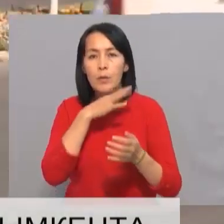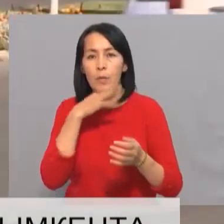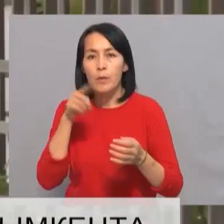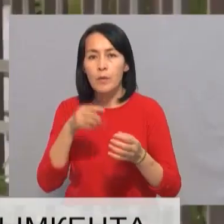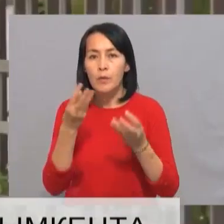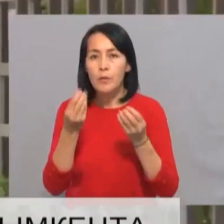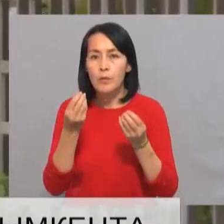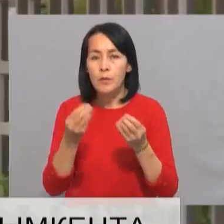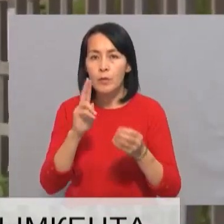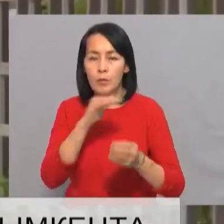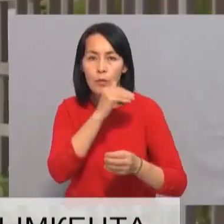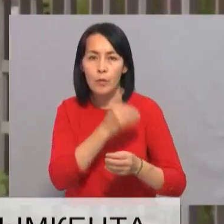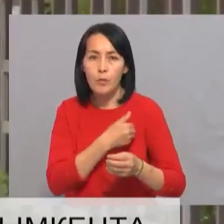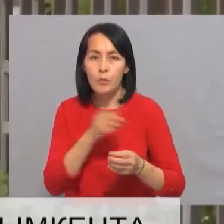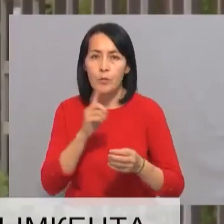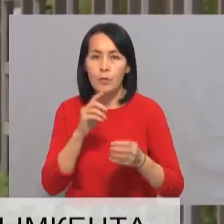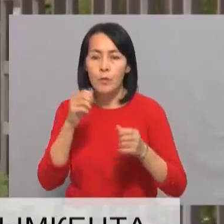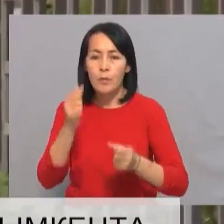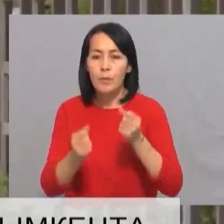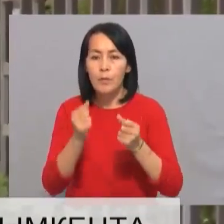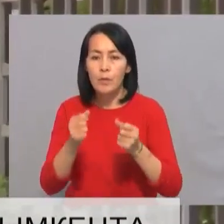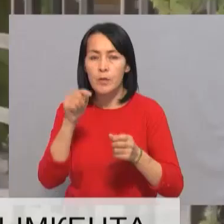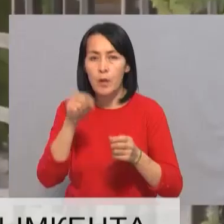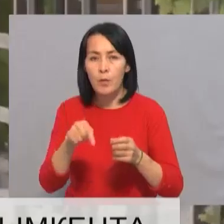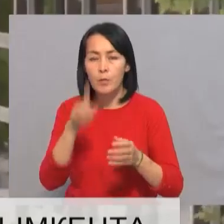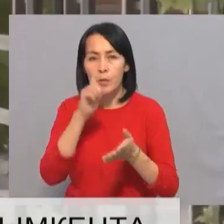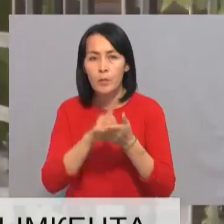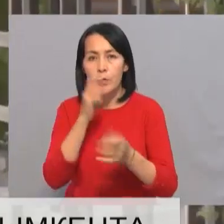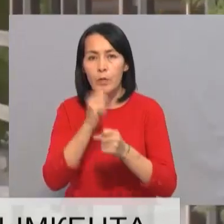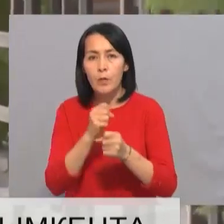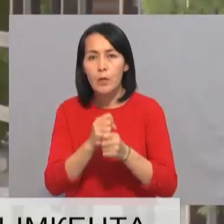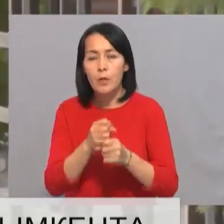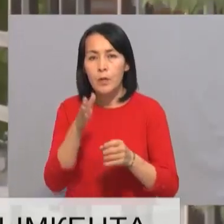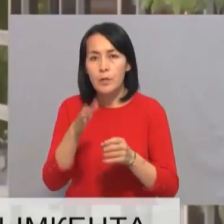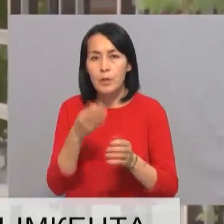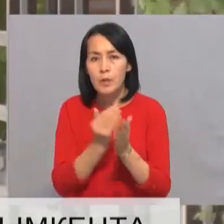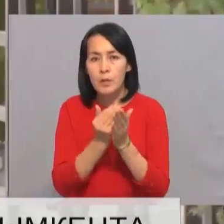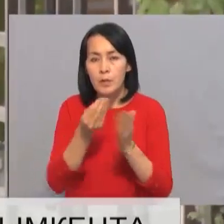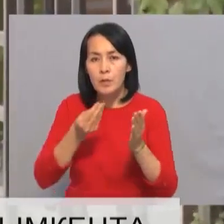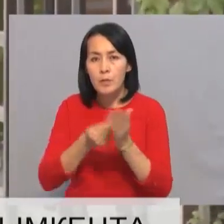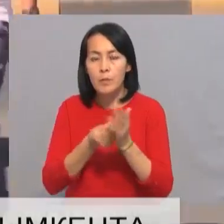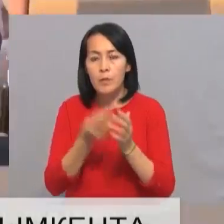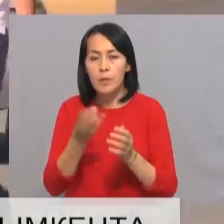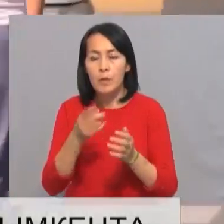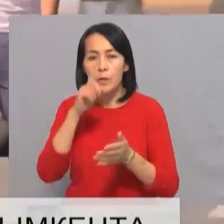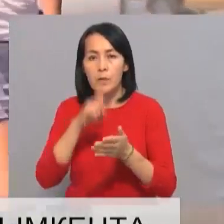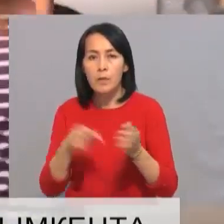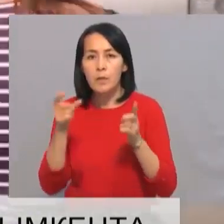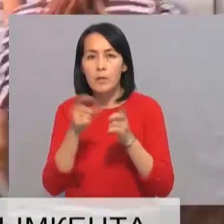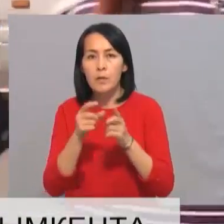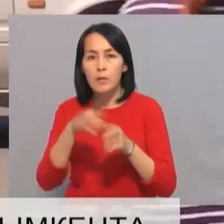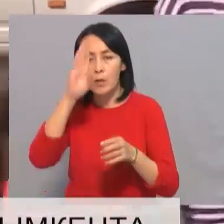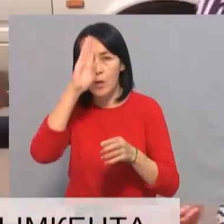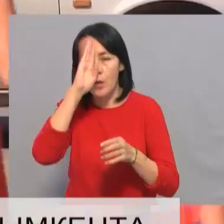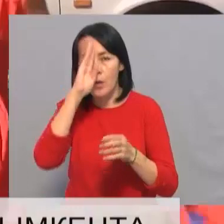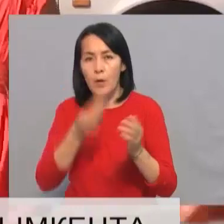и добавил, если тот хочет, чтобы машина досталась ему, то должен сделать частичную предоплату. Поверив на слово аферисту,